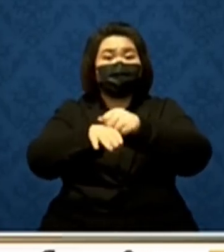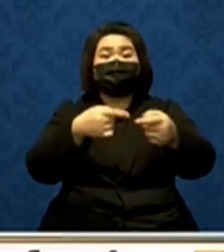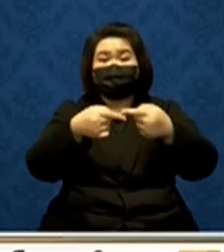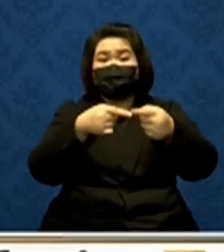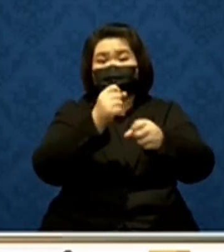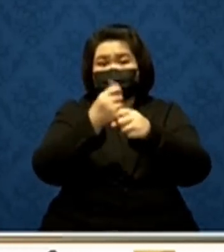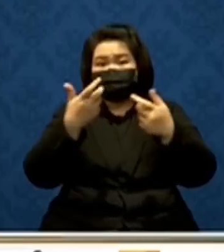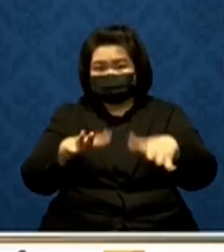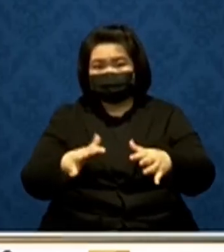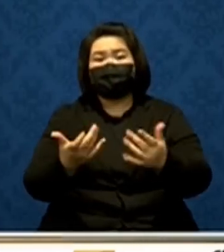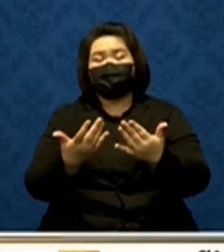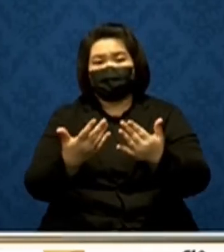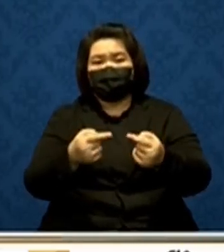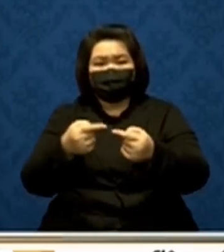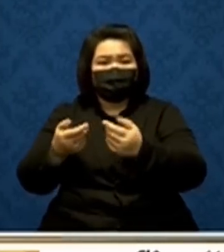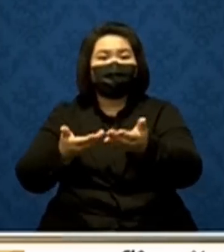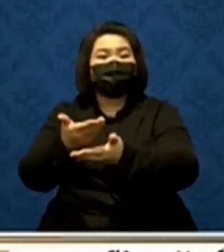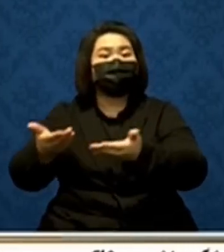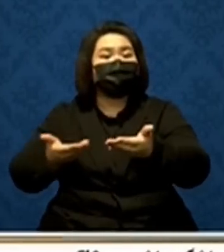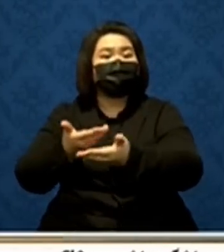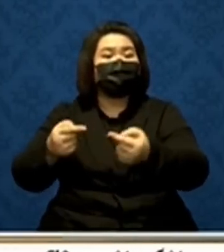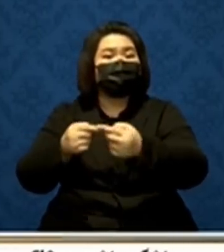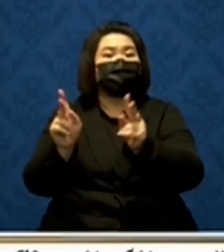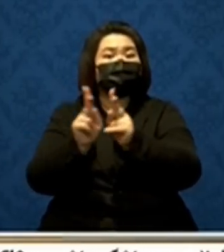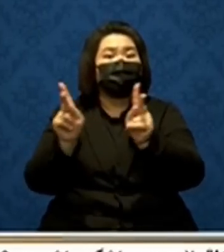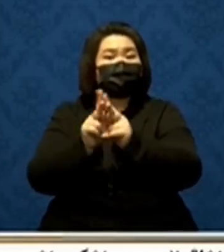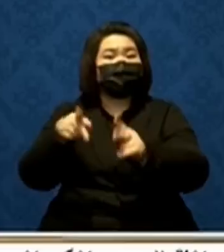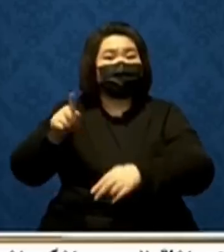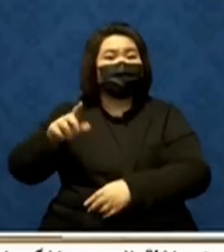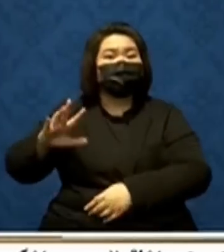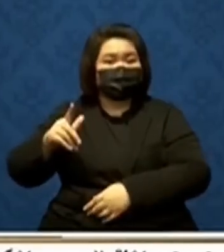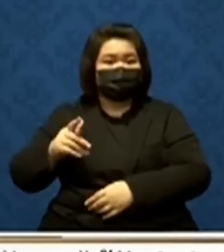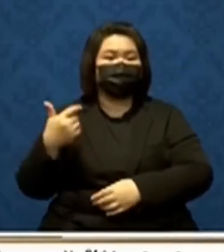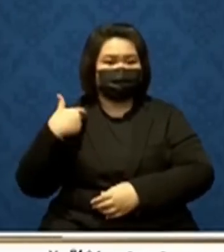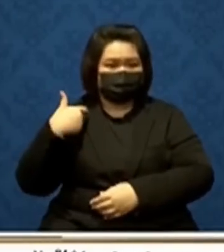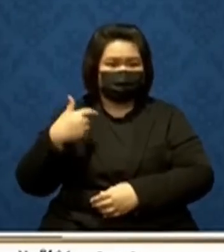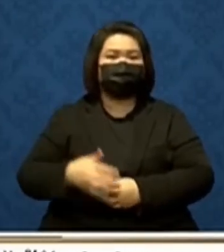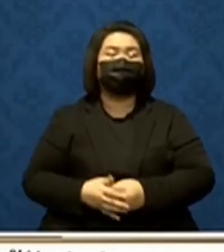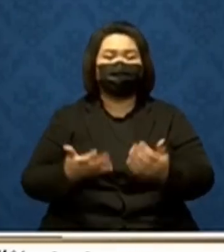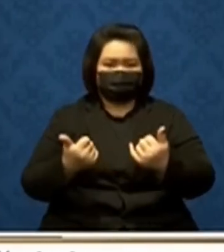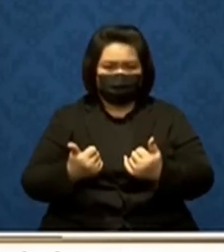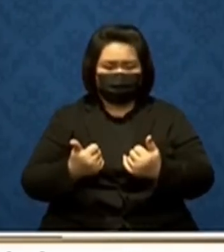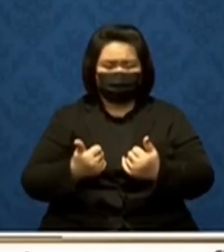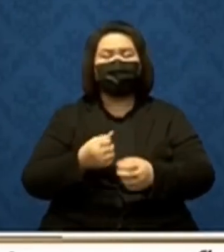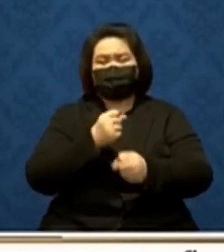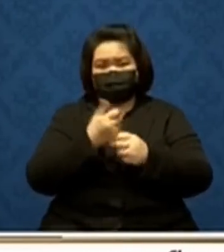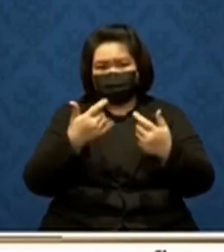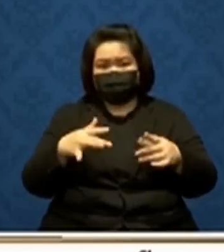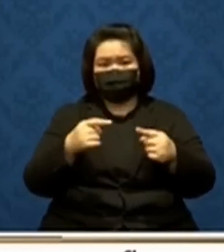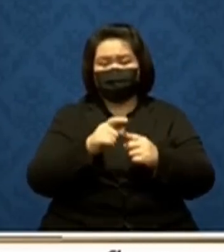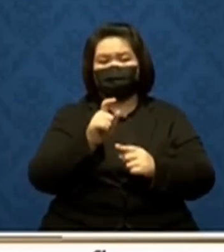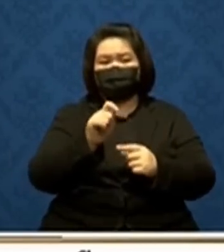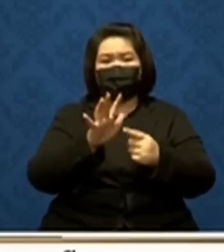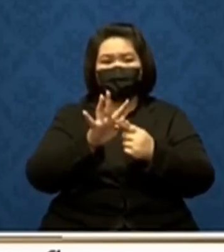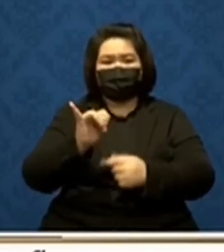กำลังจะเข้าสู่กระบวนการพิจารณาของกรรมการปปชตอบอันนี่คือความคืบหน้าทางแพ่งกับอาญา